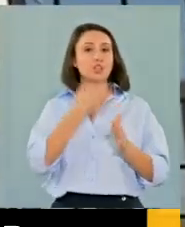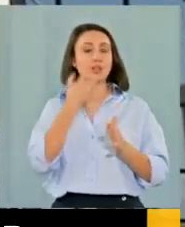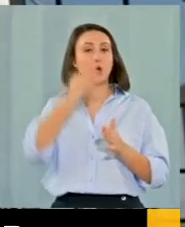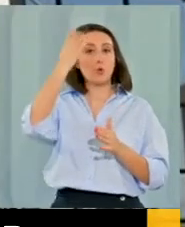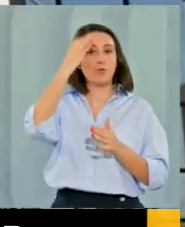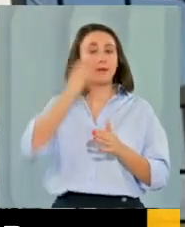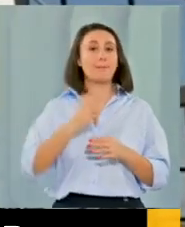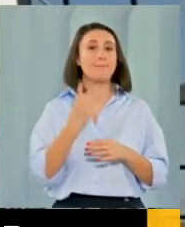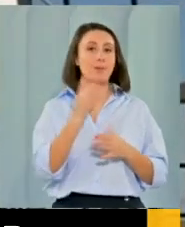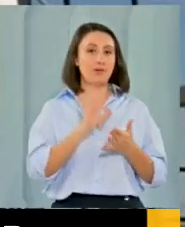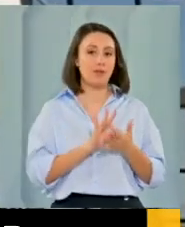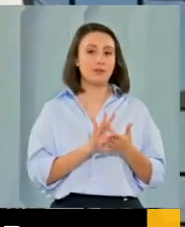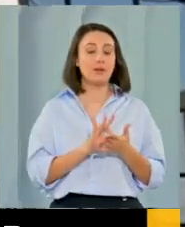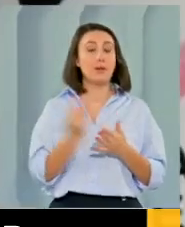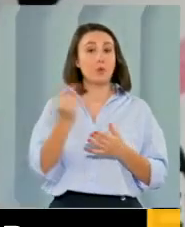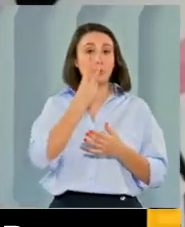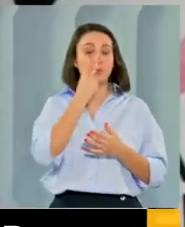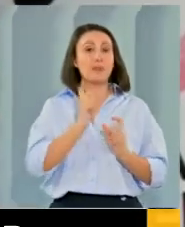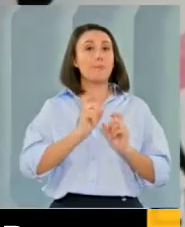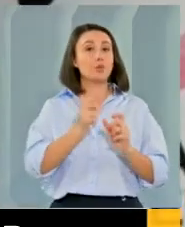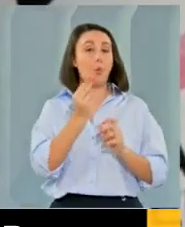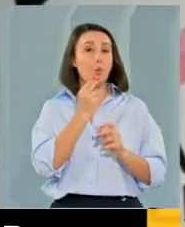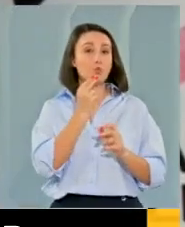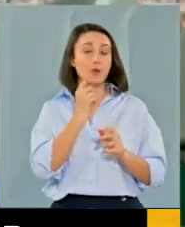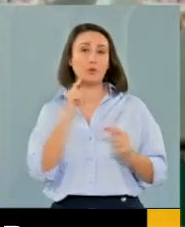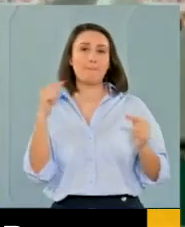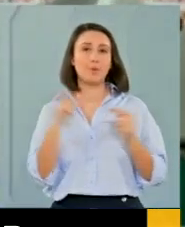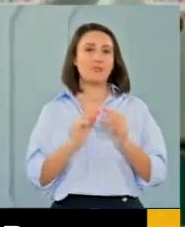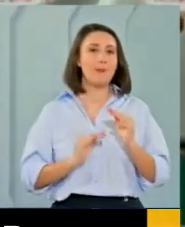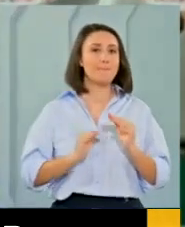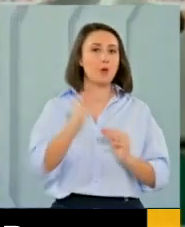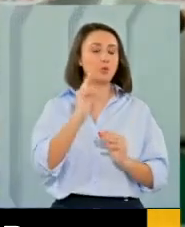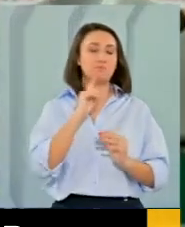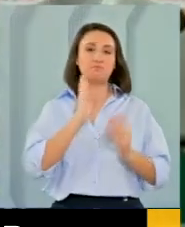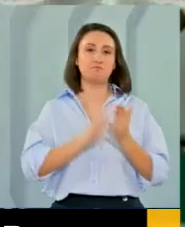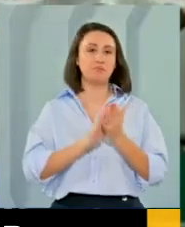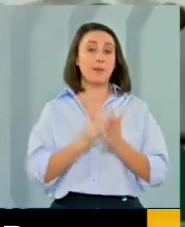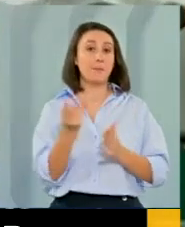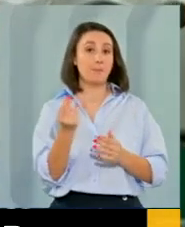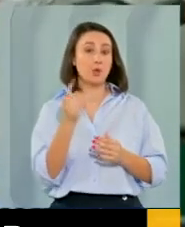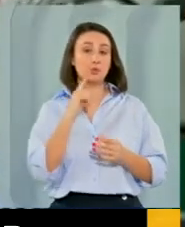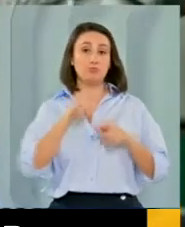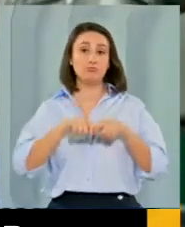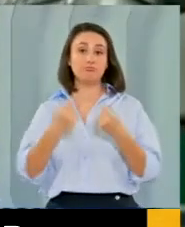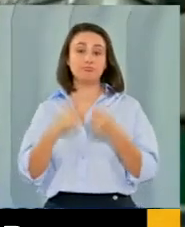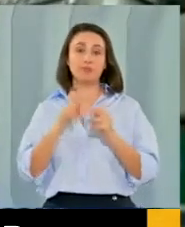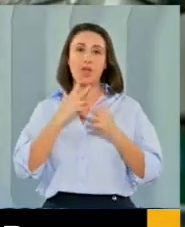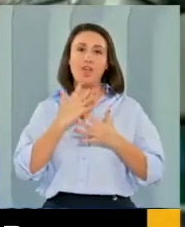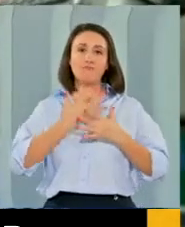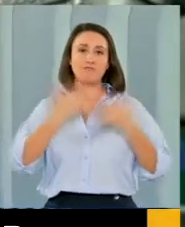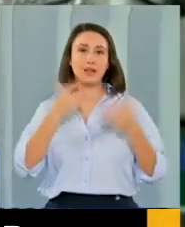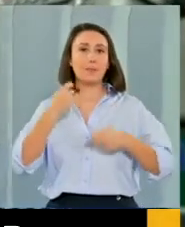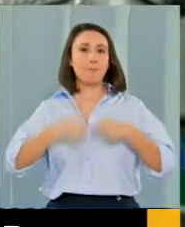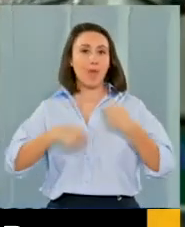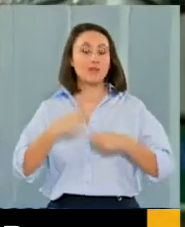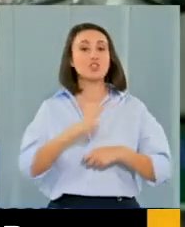primă lectură. Proiectul prevede protejarea consumatorilor împotriva unor majorări nejustificate de prețuri și disfuncționalități evidente ale